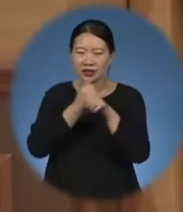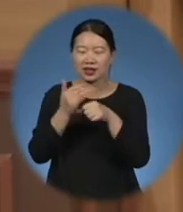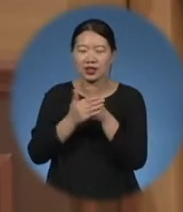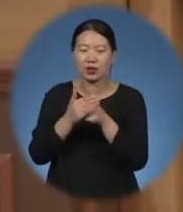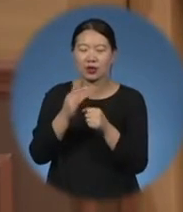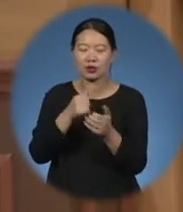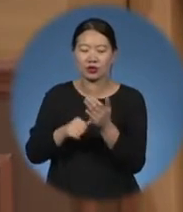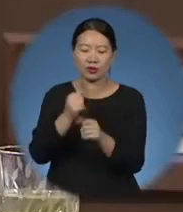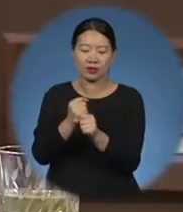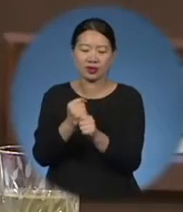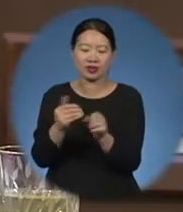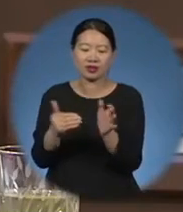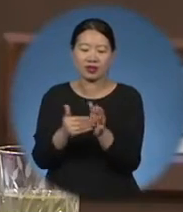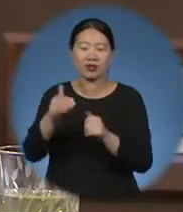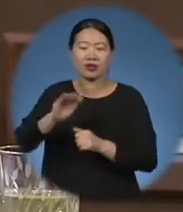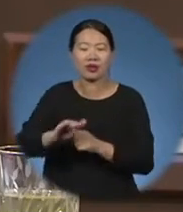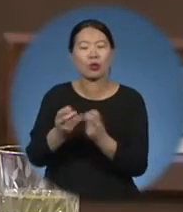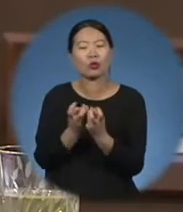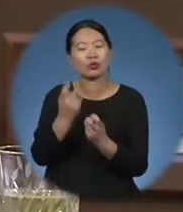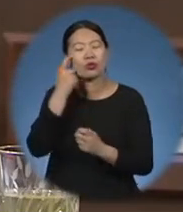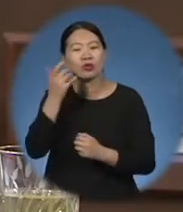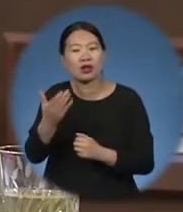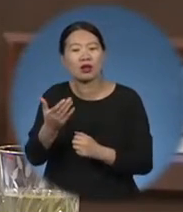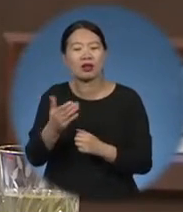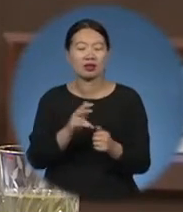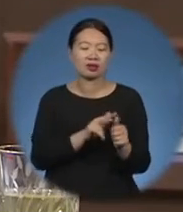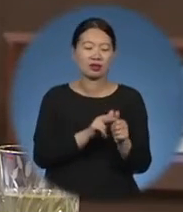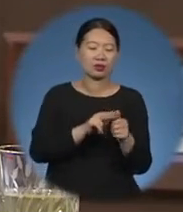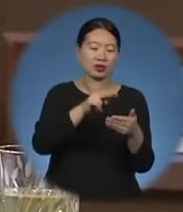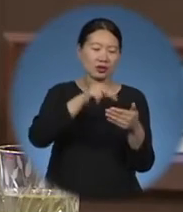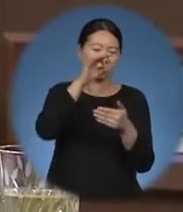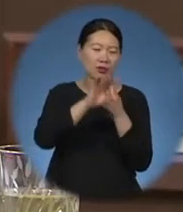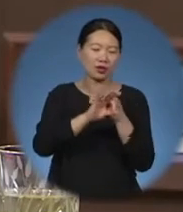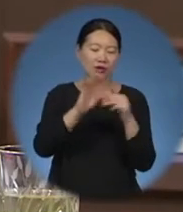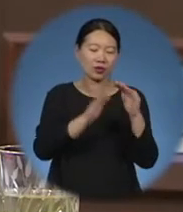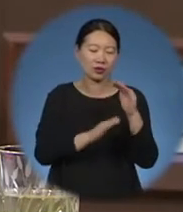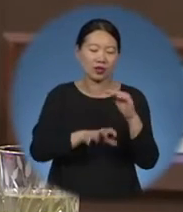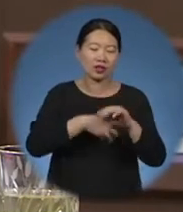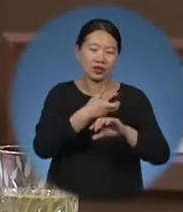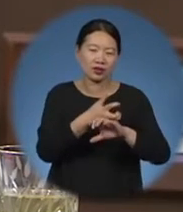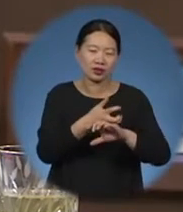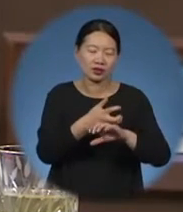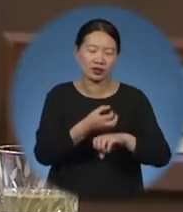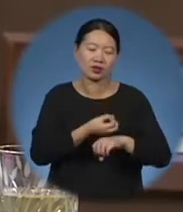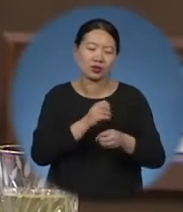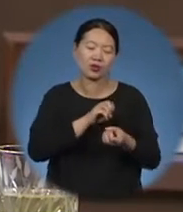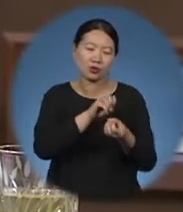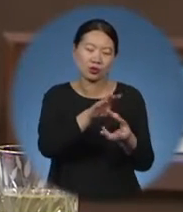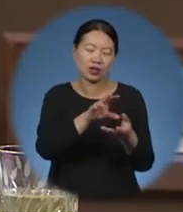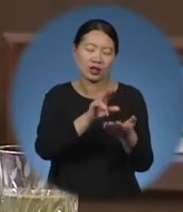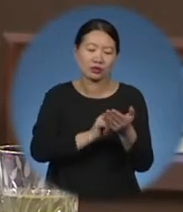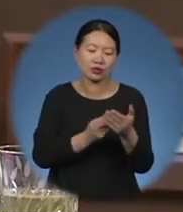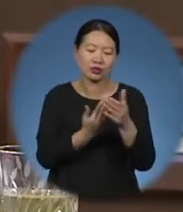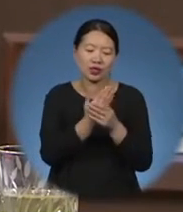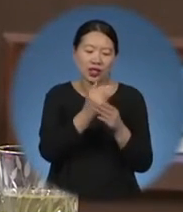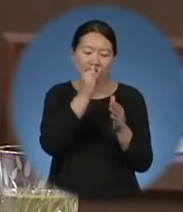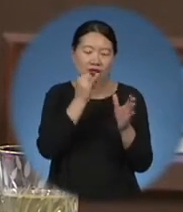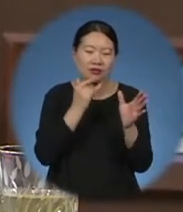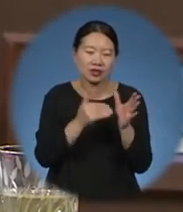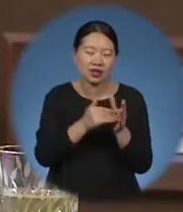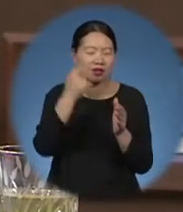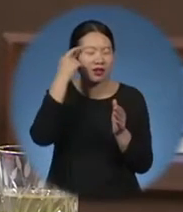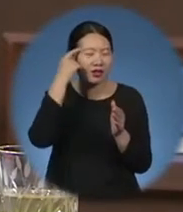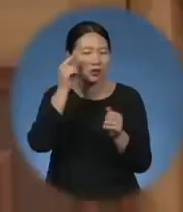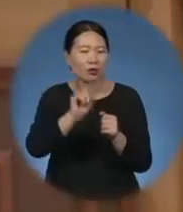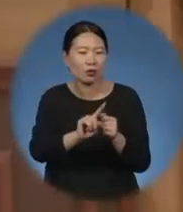만들었는데 어떻게 할 겁니까? 자료를 읽다 보니까 공공혁신 조달이라고 하는 용어가 나오던데 예. 이건 어떤 개념입니까? 그게